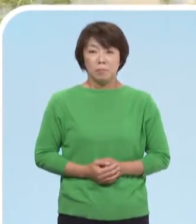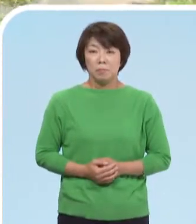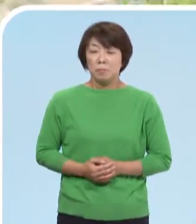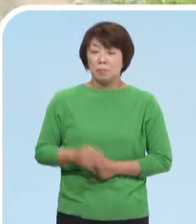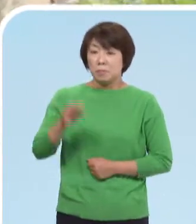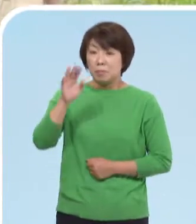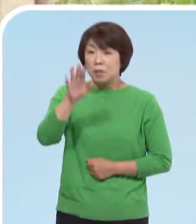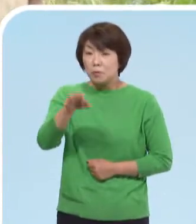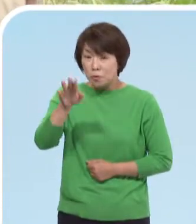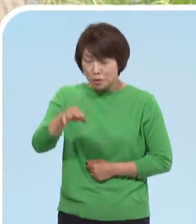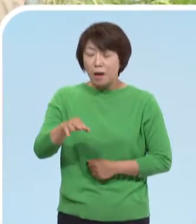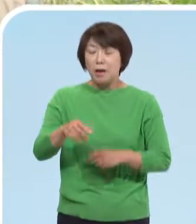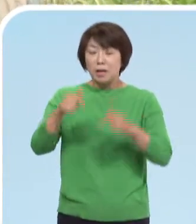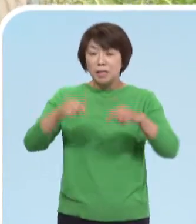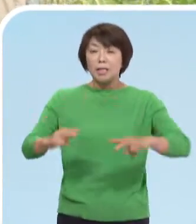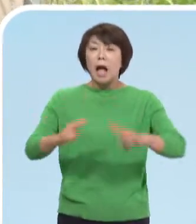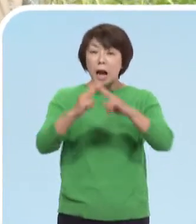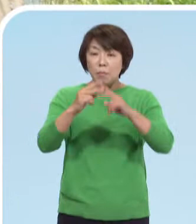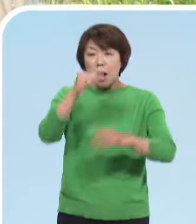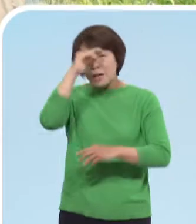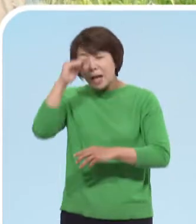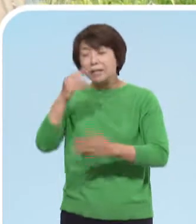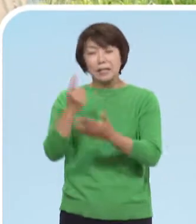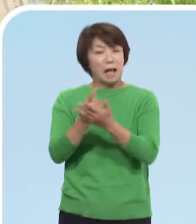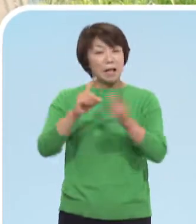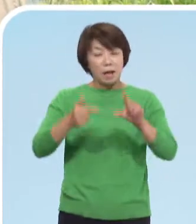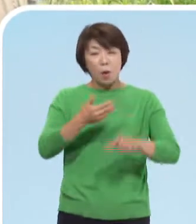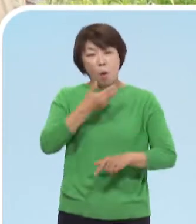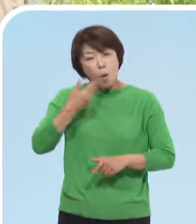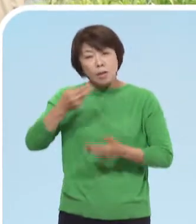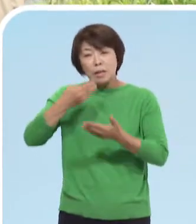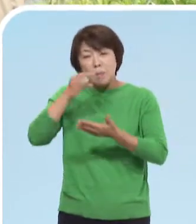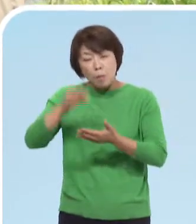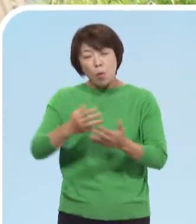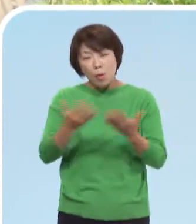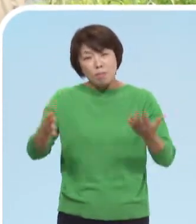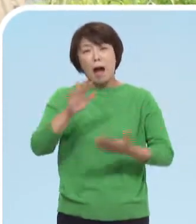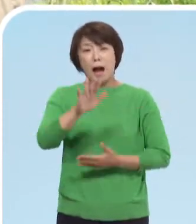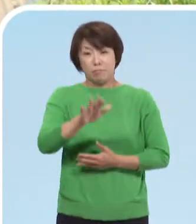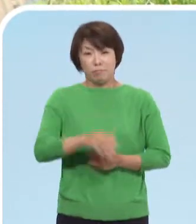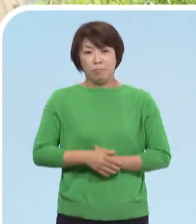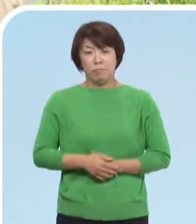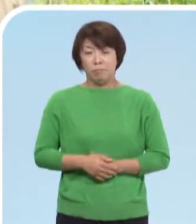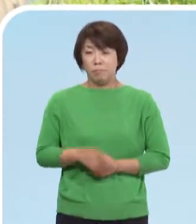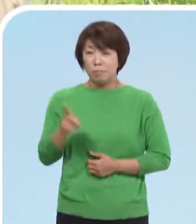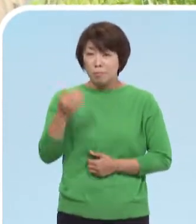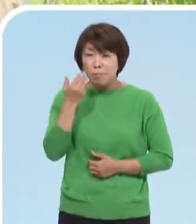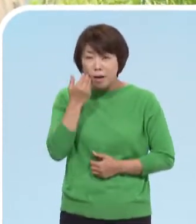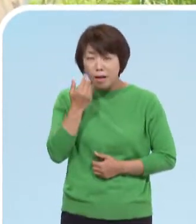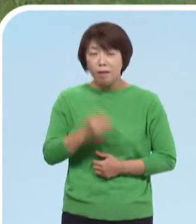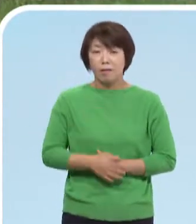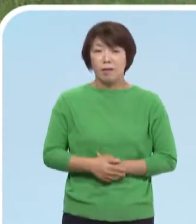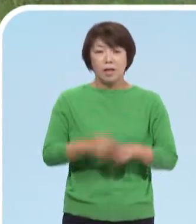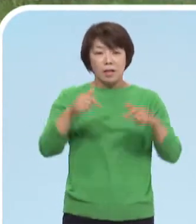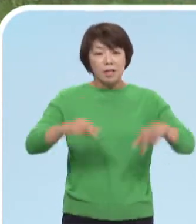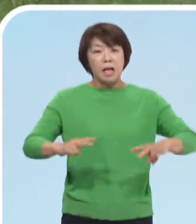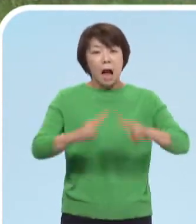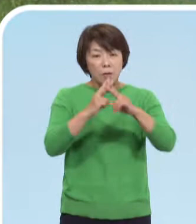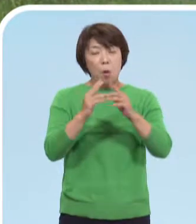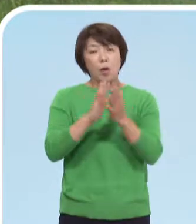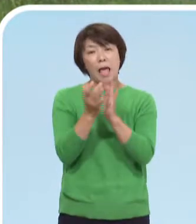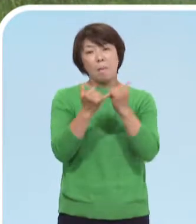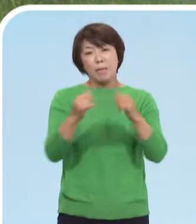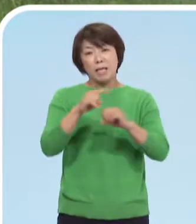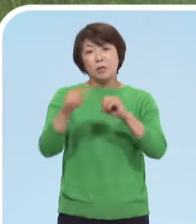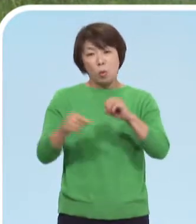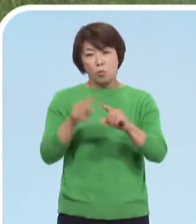光圀さん、西播磨には景色だけじゃなくて美味しいものもいっぱいあるんですよ。 すいません、どちらさんですか？ 西播磨県民